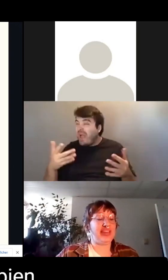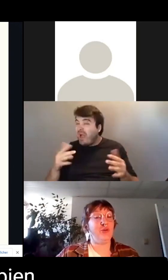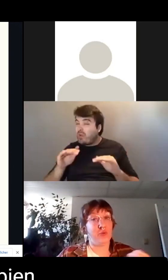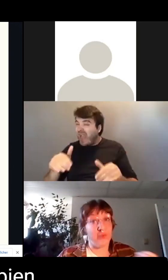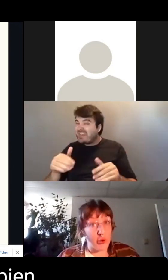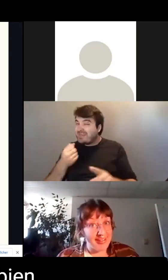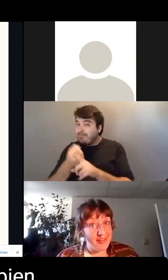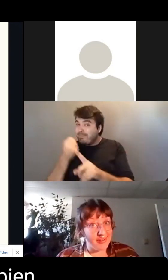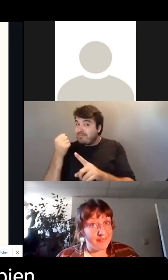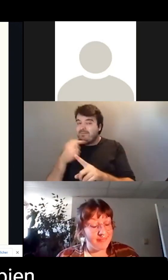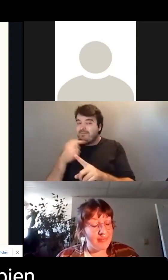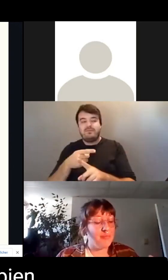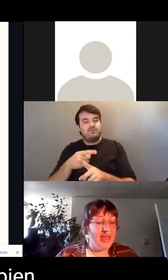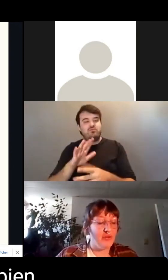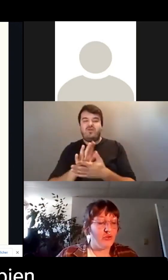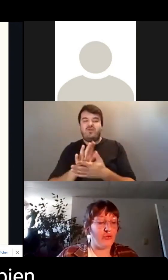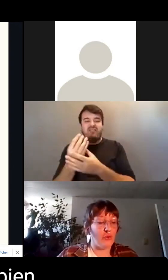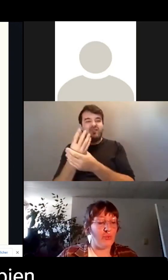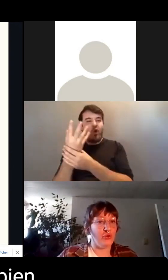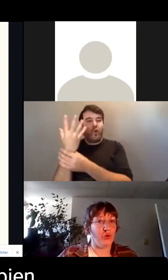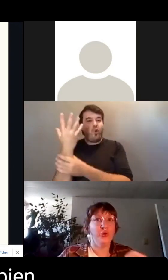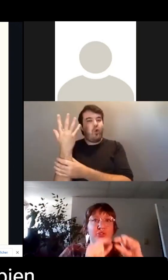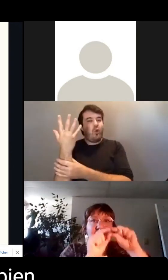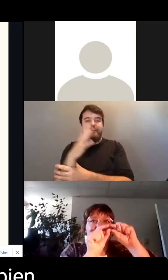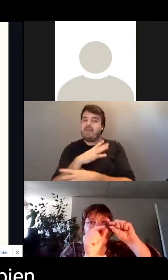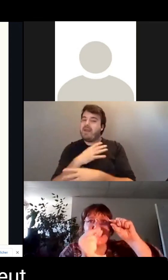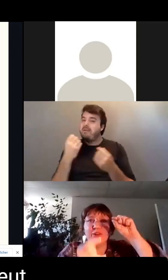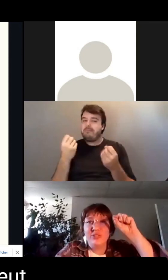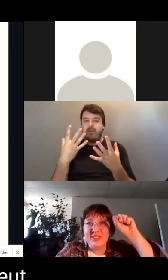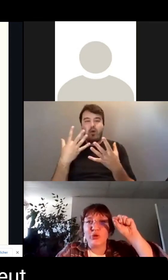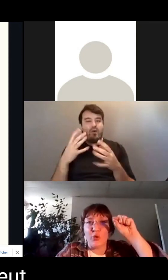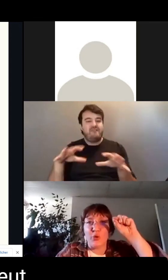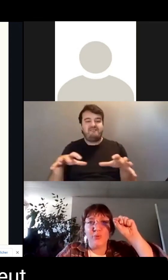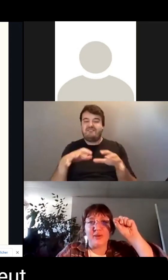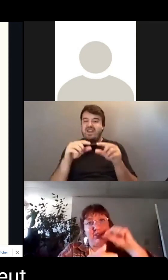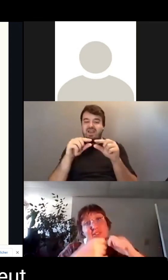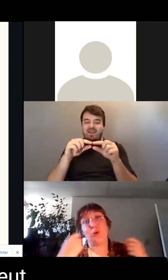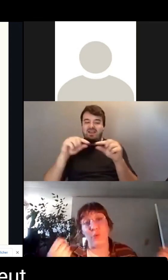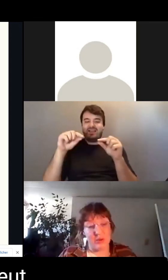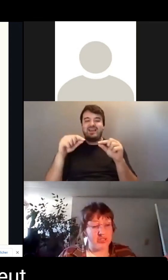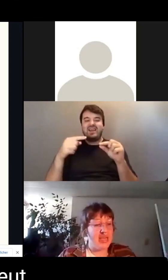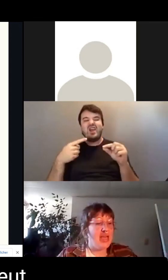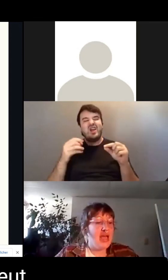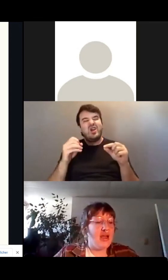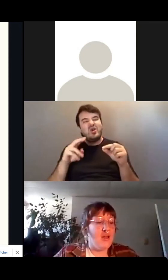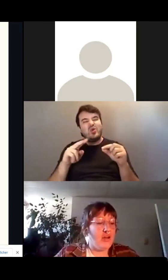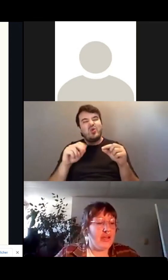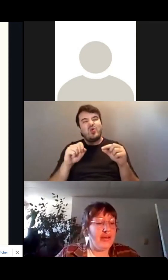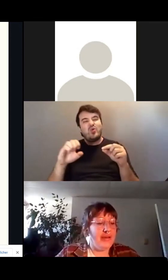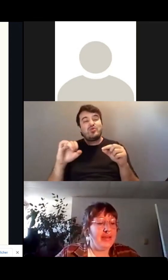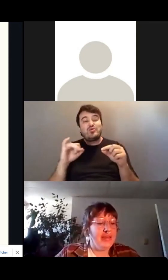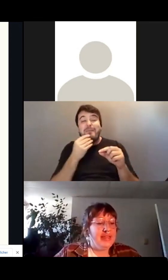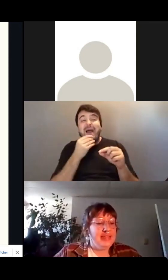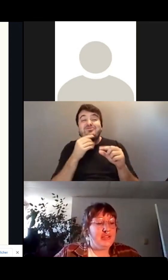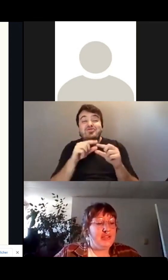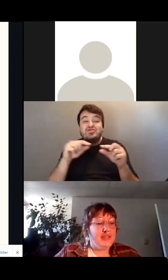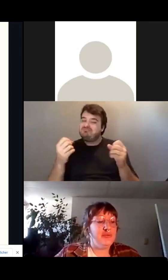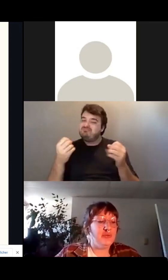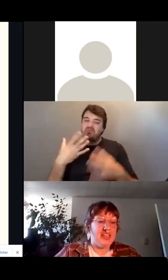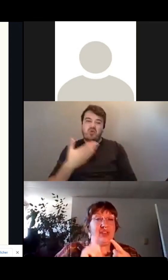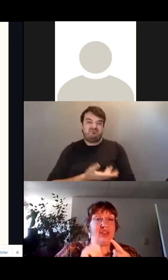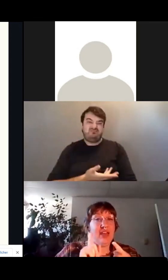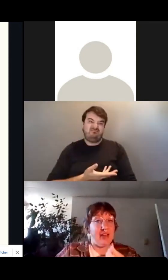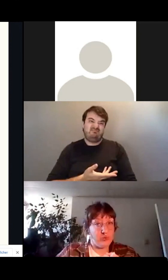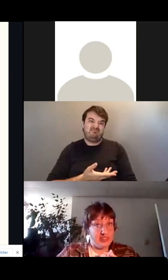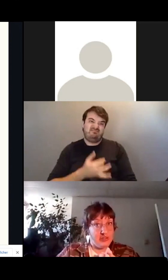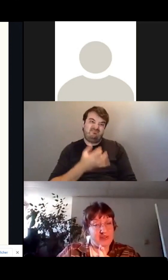vos haricots vont fleurir, mais ne feront pas de gousses. Les gousses, c'est ça qu'on veut parce que c'est ça qu'on mange. Alors... si